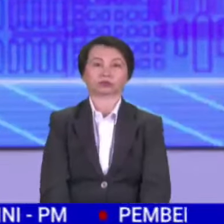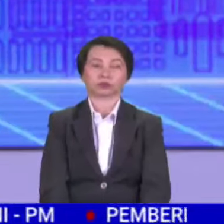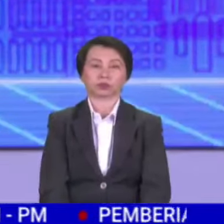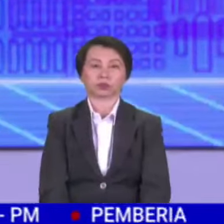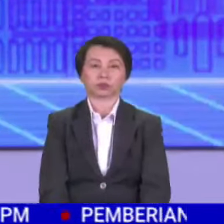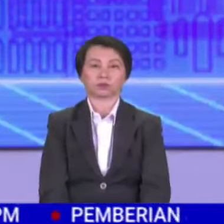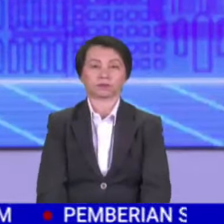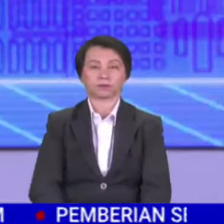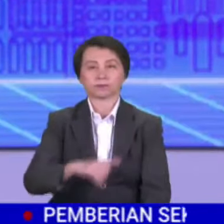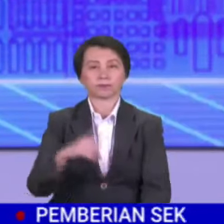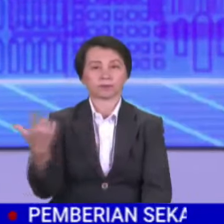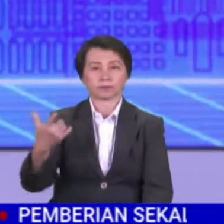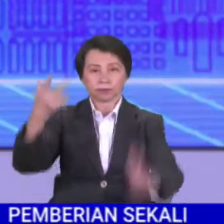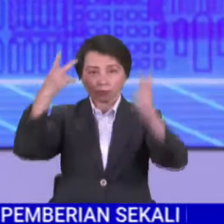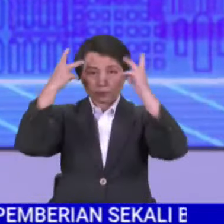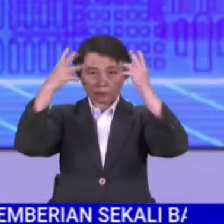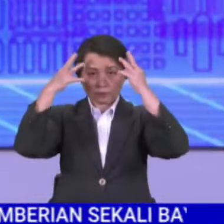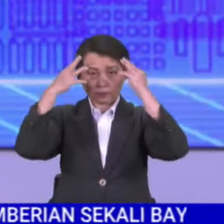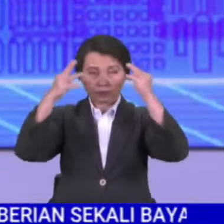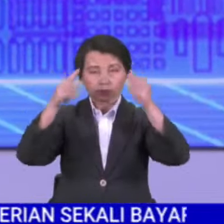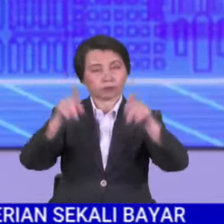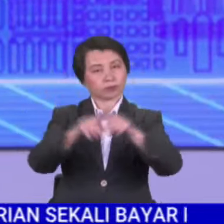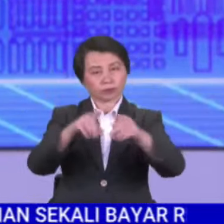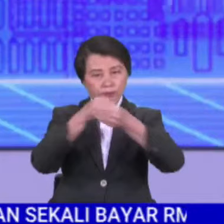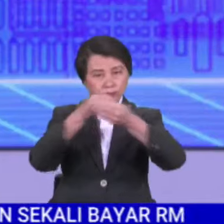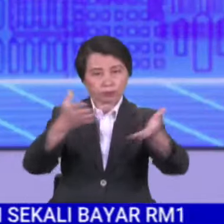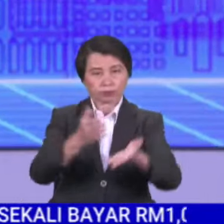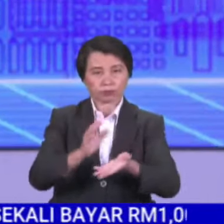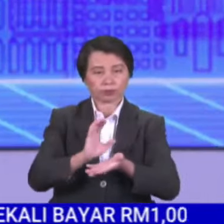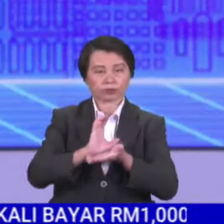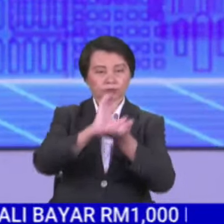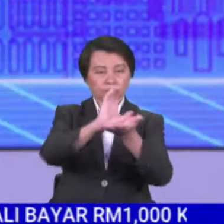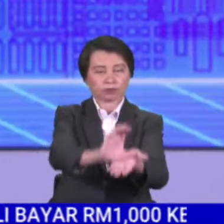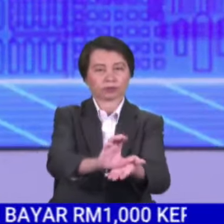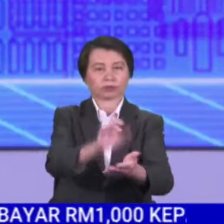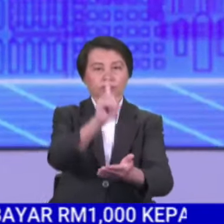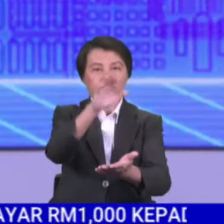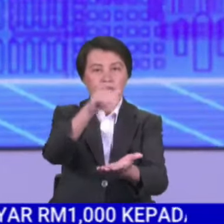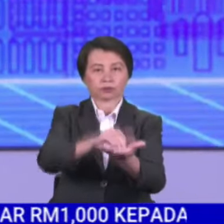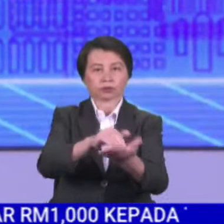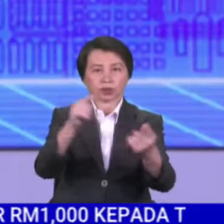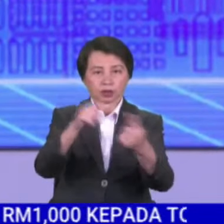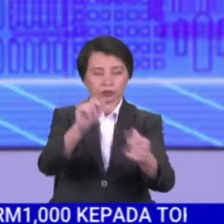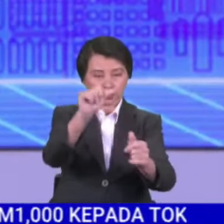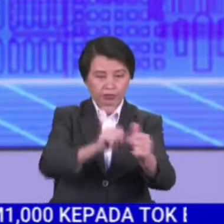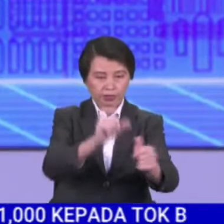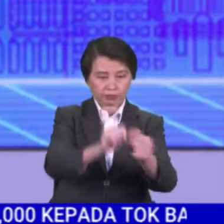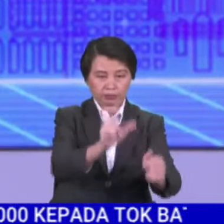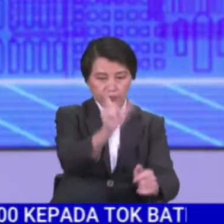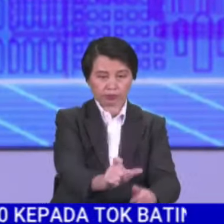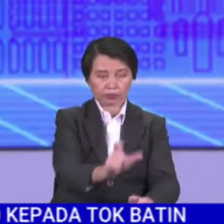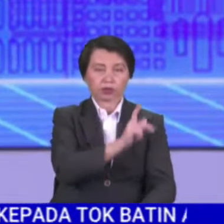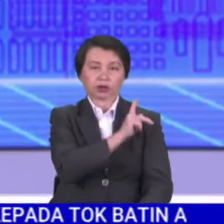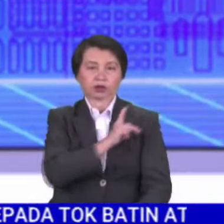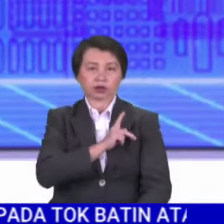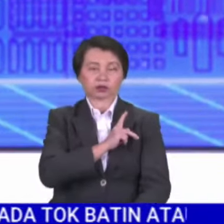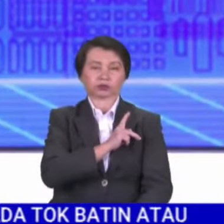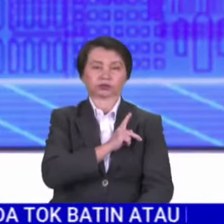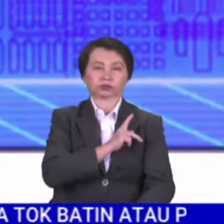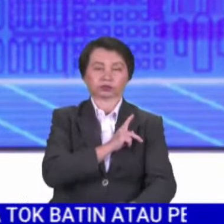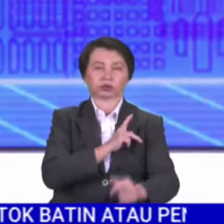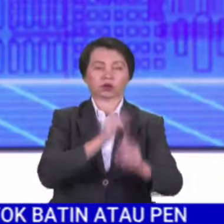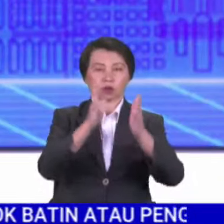Dalam perkembangan lain, Perdana Menteri turut mengumumkan sumbangan sekali beri RM1,000 kepada setiap tok batin atau penghulu